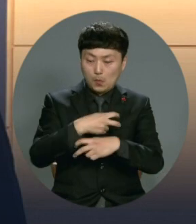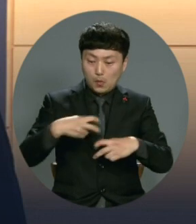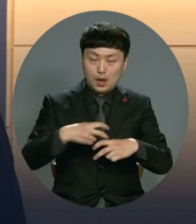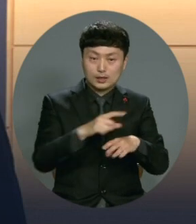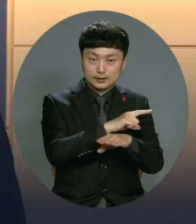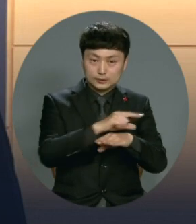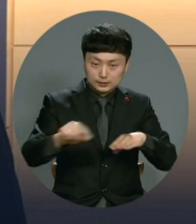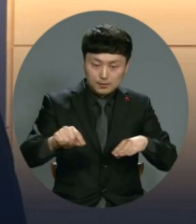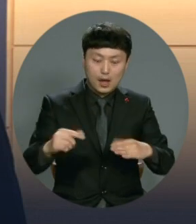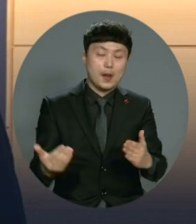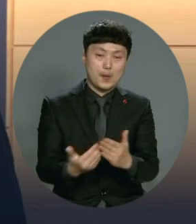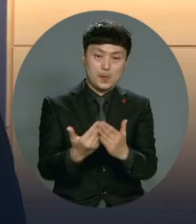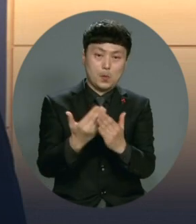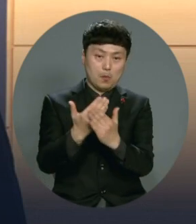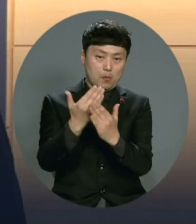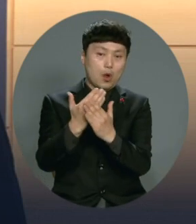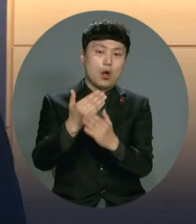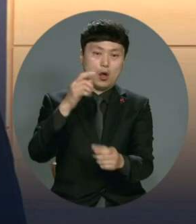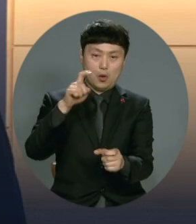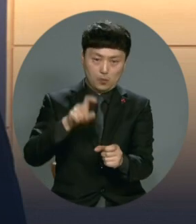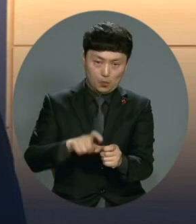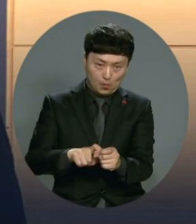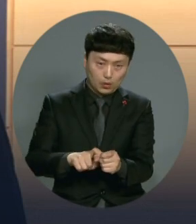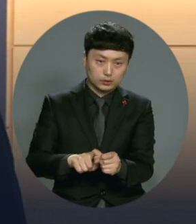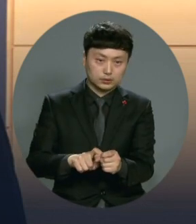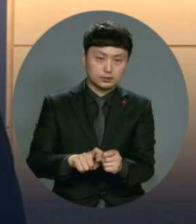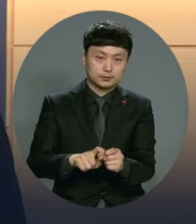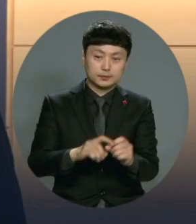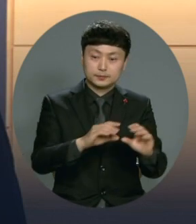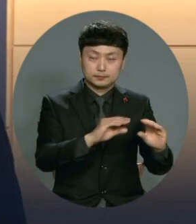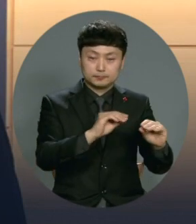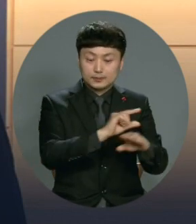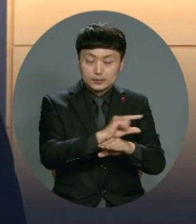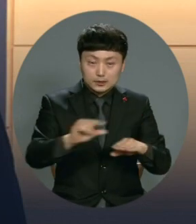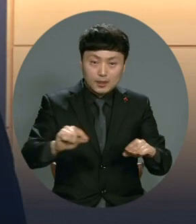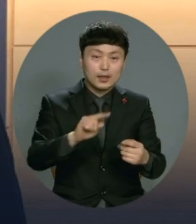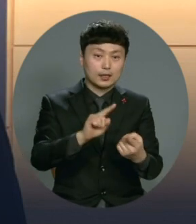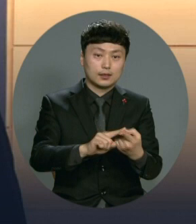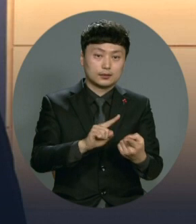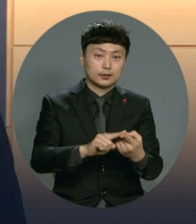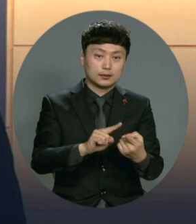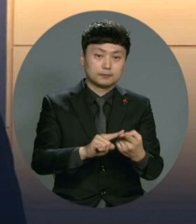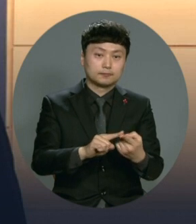지방의 실질적인 성장동력을 키울 수 있는 지방의 대한